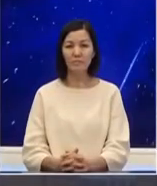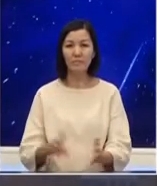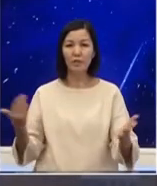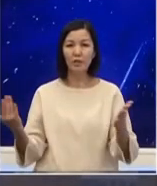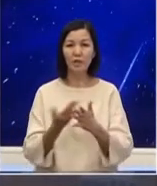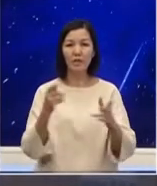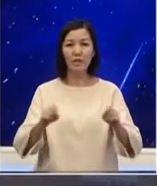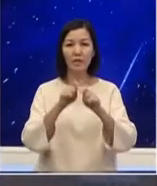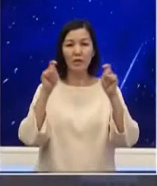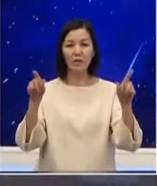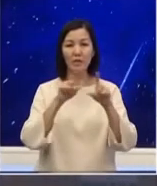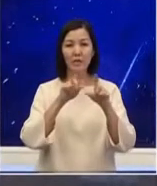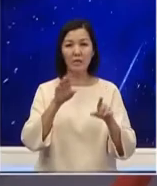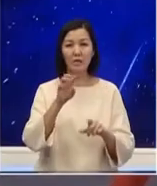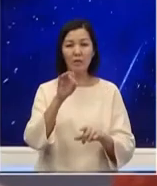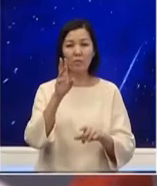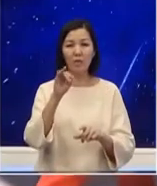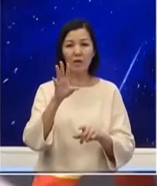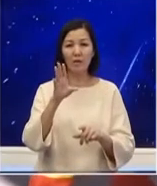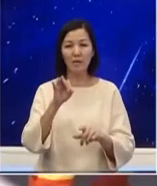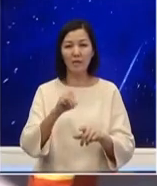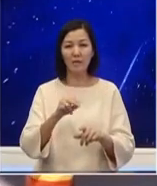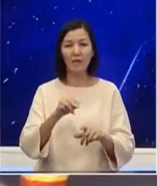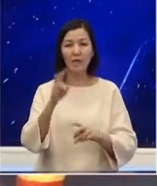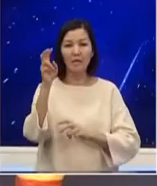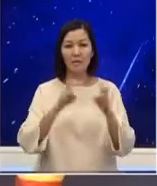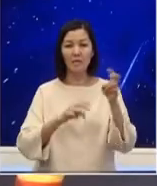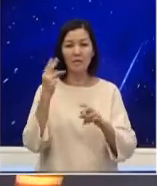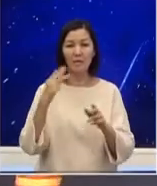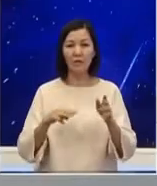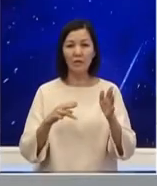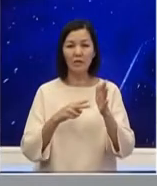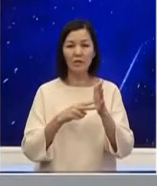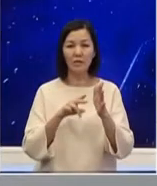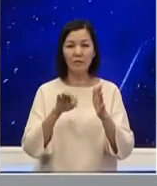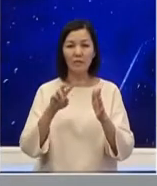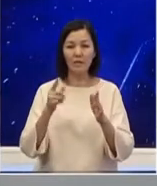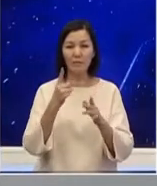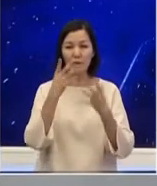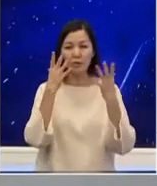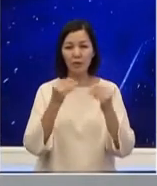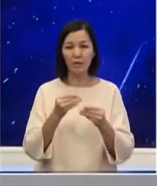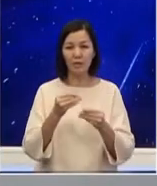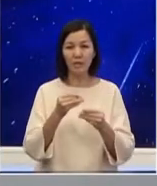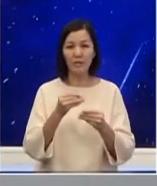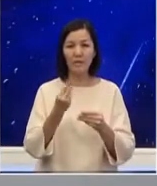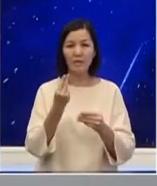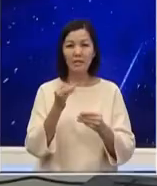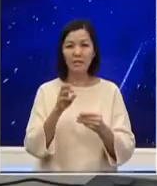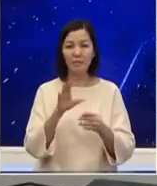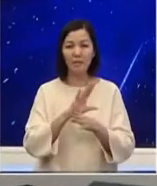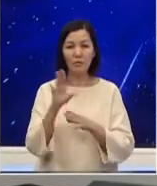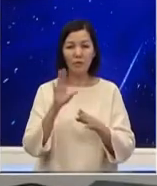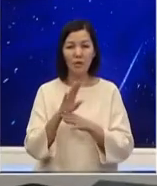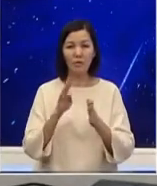Жаңадан ашылатын нысанның бірі Кербұлақ ауданындағы Алацем семент зауыты. Құны 47 миллиард теңге, жылына 1 миллион 200 мың тонна семент шығара алады. Қазір